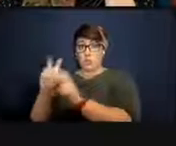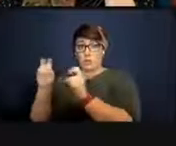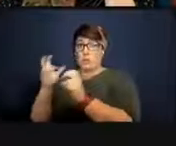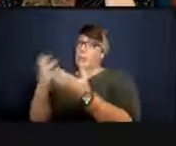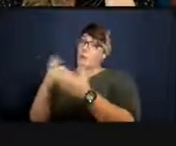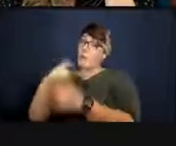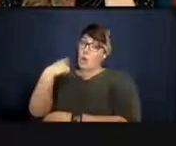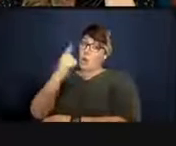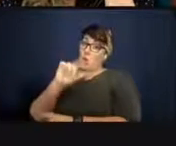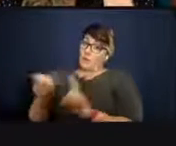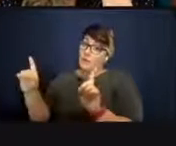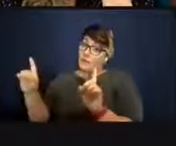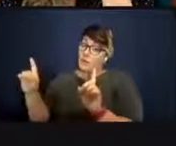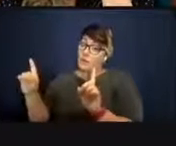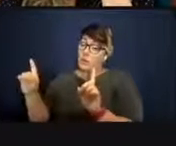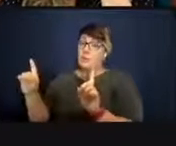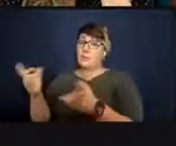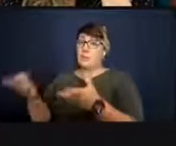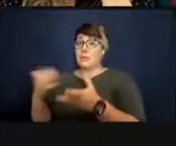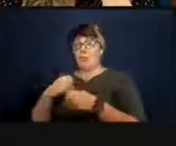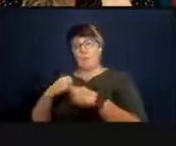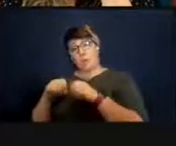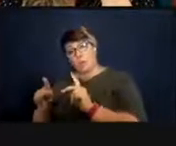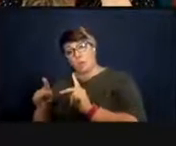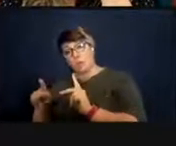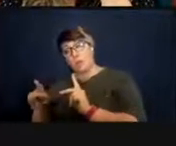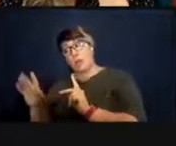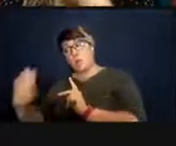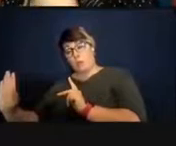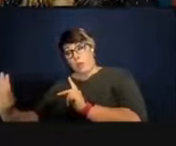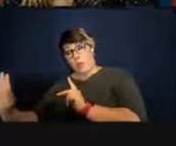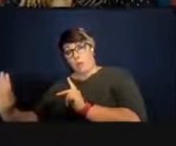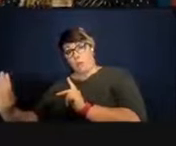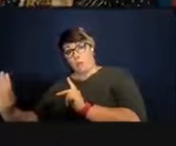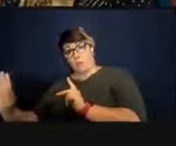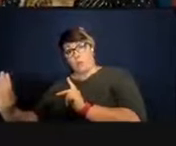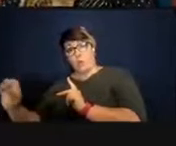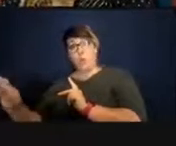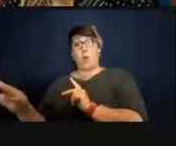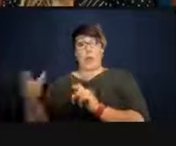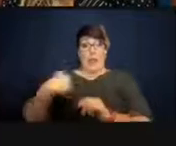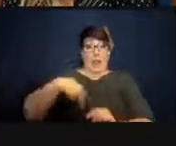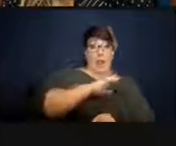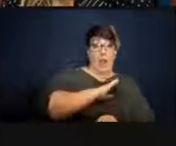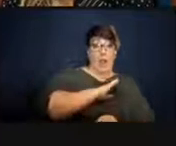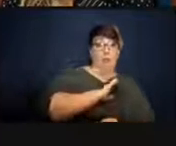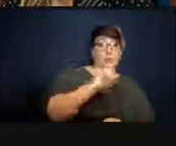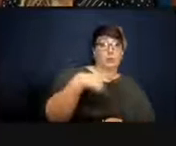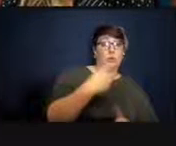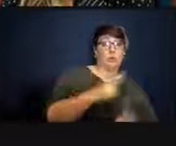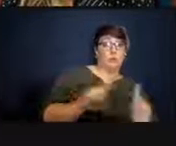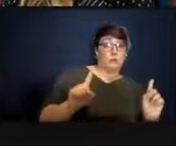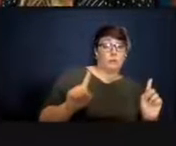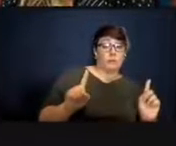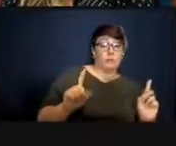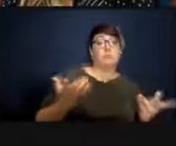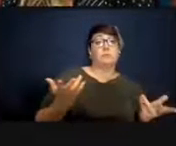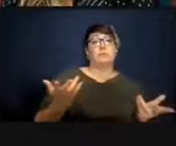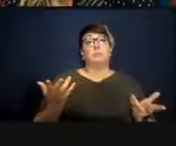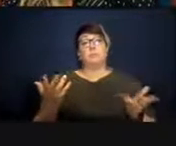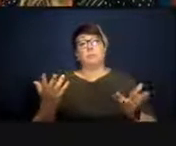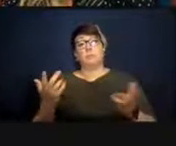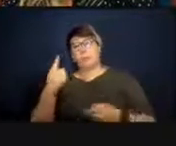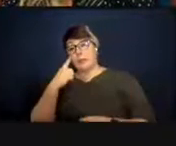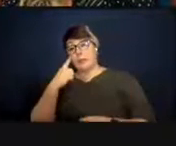تبدو مختلفة، وربما يكون لديهم فرص للتعلم عن شكلها وهيكليتها، ولكنني